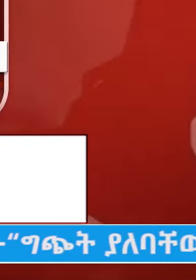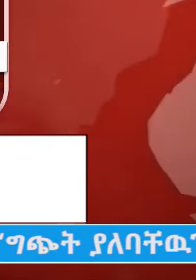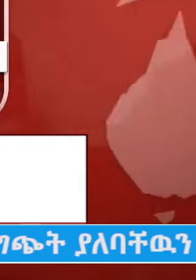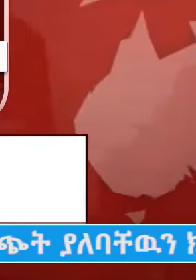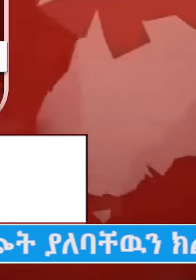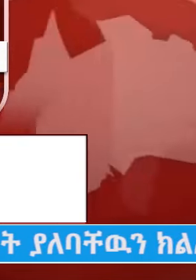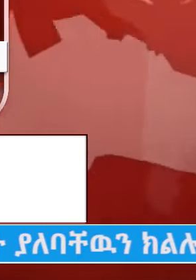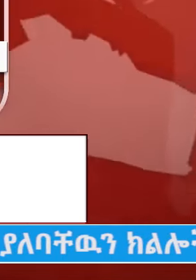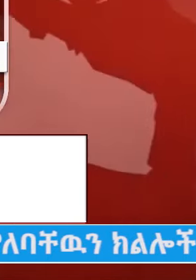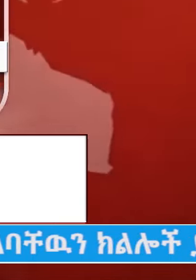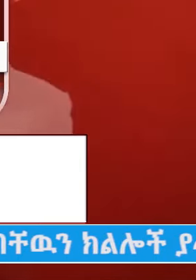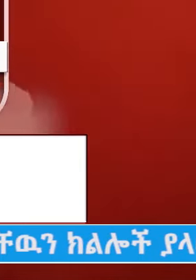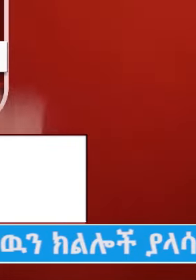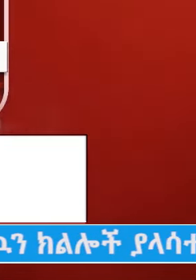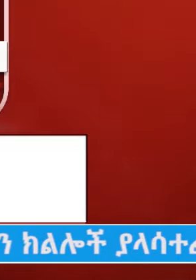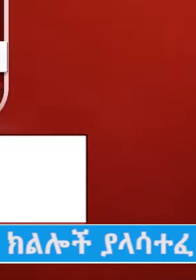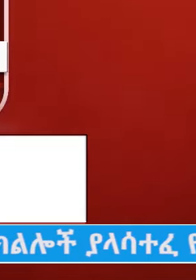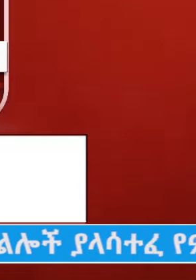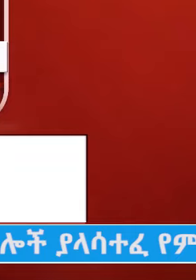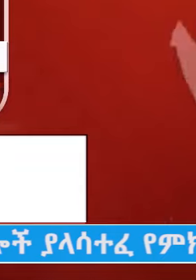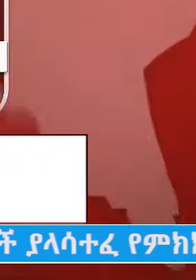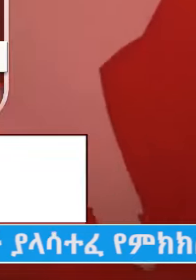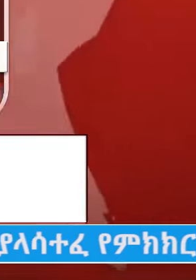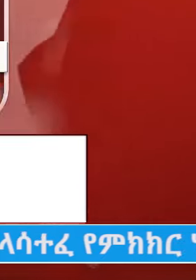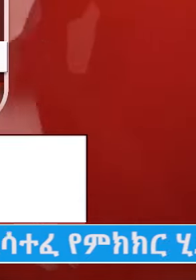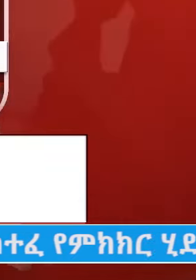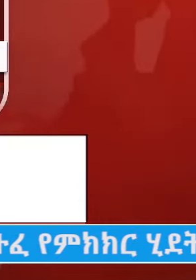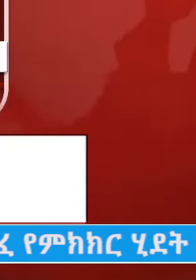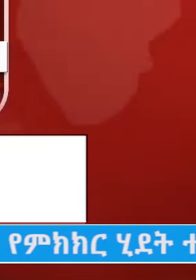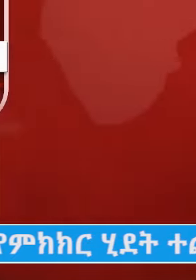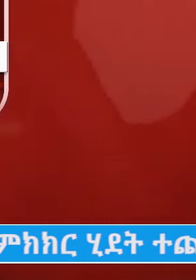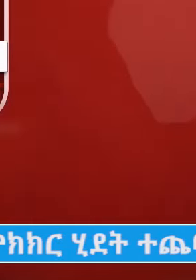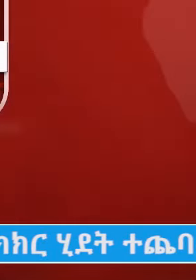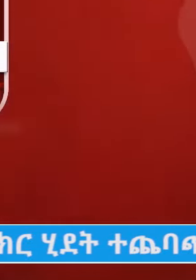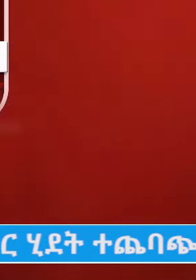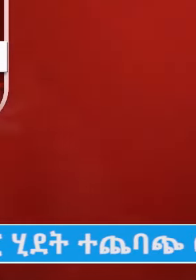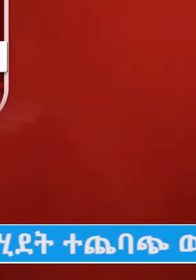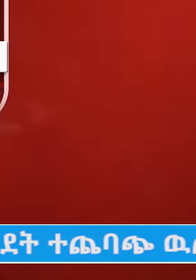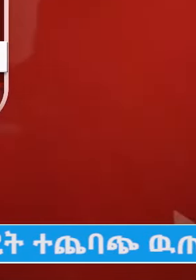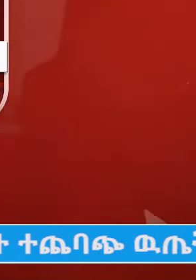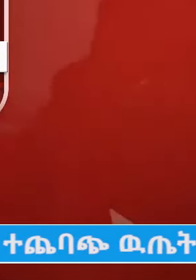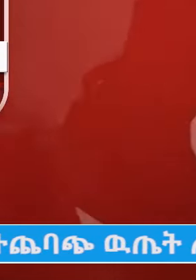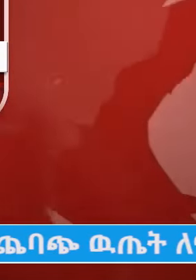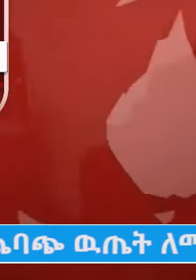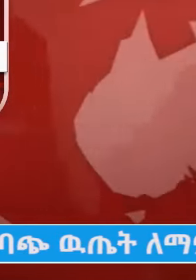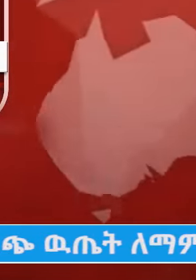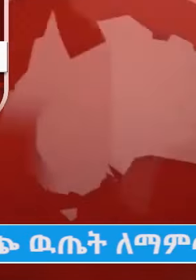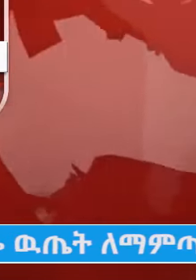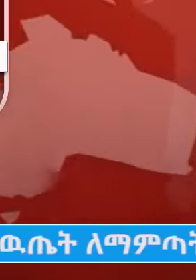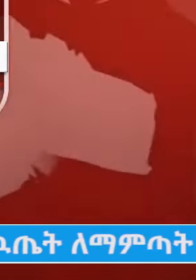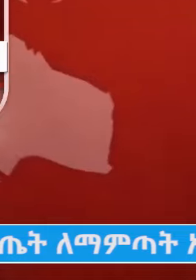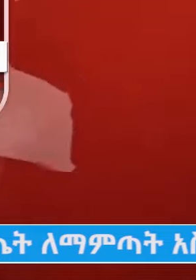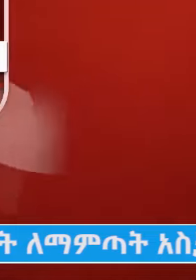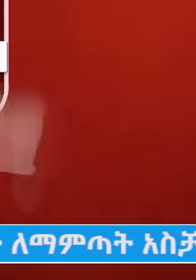እና ብድር የተመሰረተ ኢኮኖሚ ስላላቸው አሁንም ቢሆን ከዛ አልወጡም። ኮንዲሽናሊቲ የሚባሉ ቅድመ ሁኔታዎች ማሟላት፣